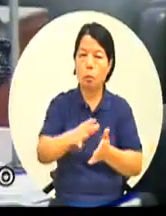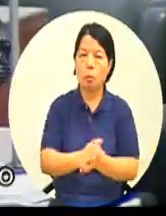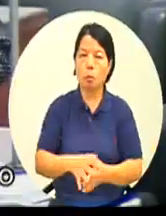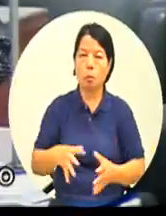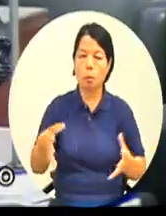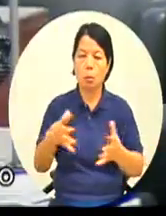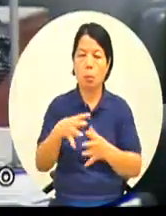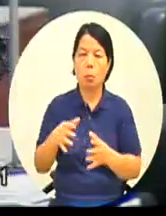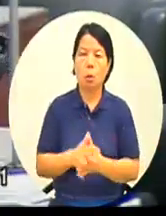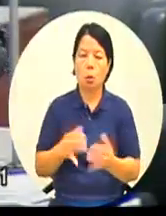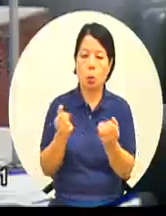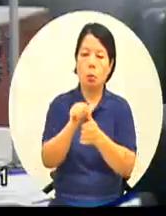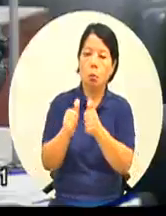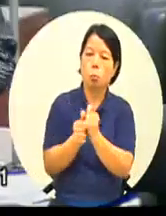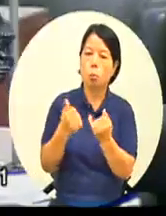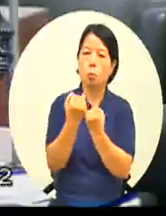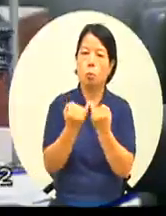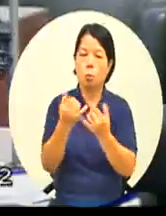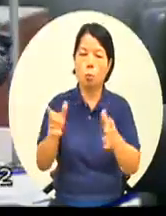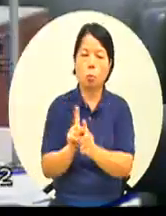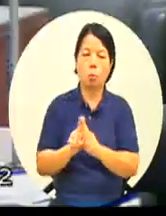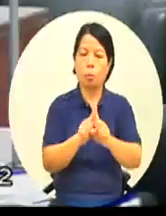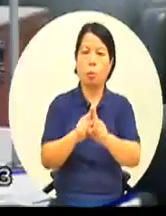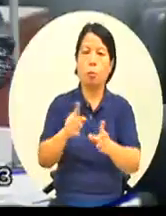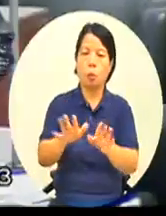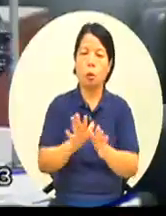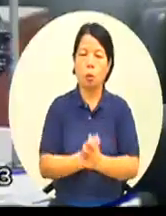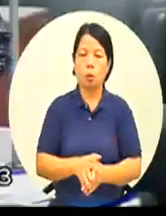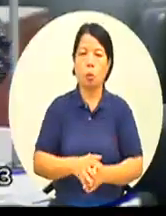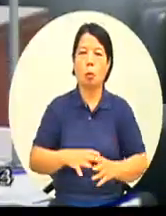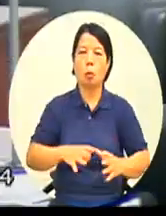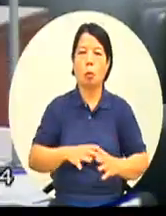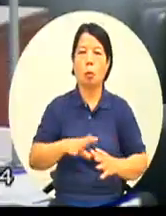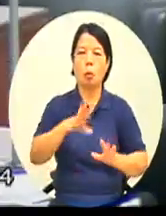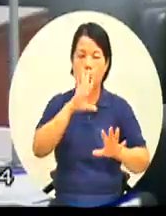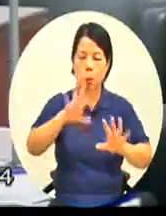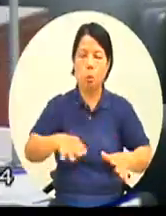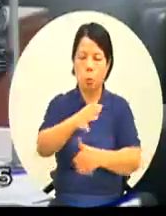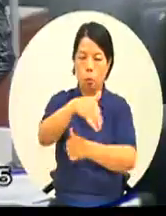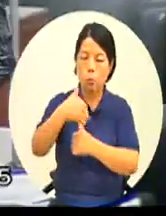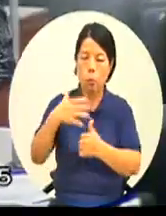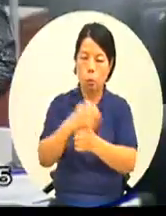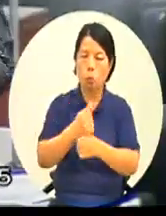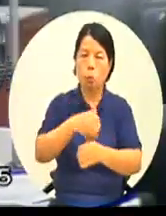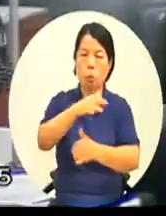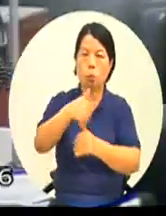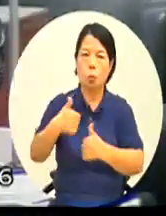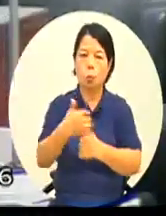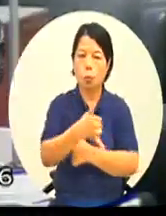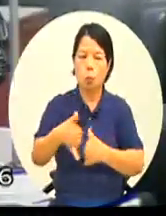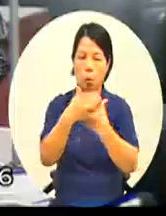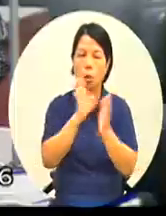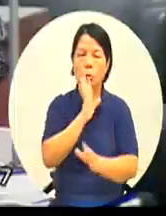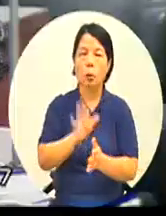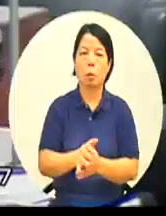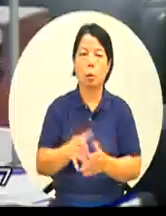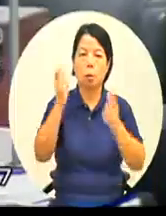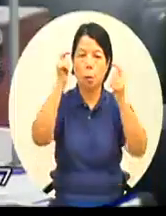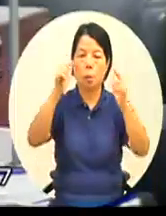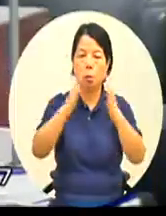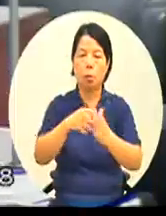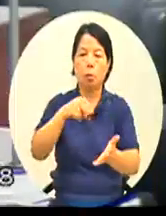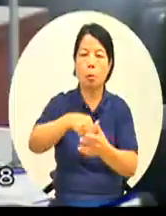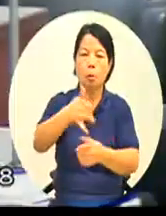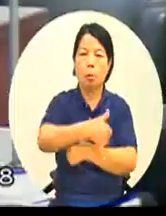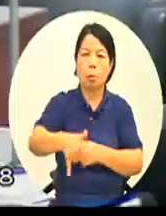侣曾经要求过我们当时的钟孔昭局长，现在也是我们属于高雄的一个不分区的立委，